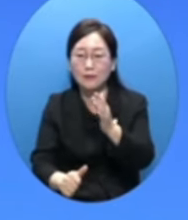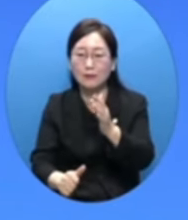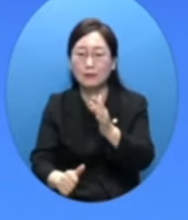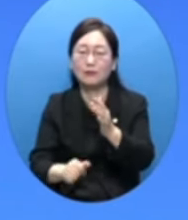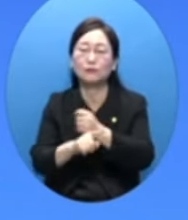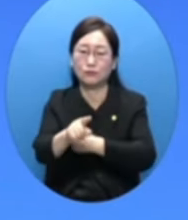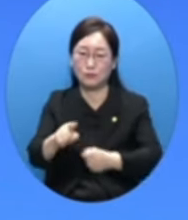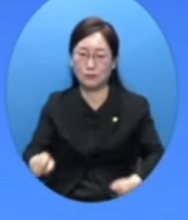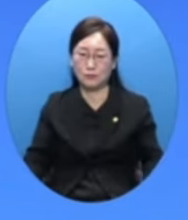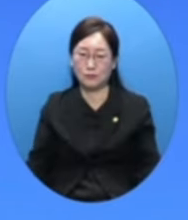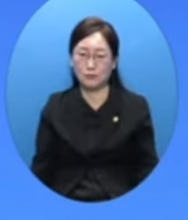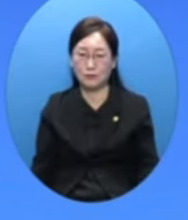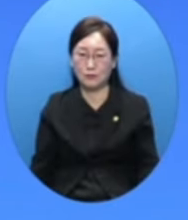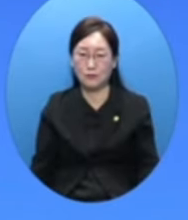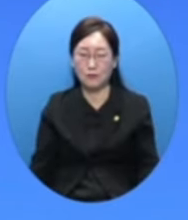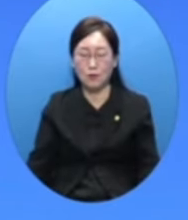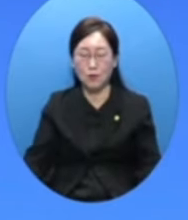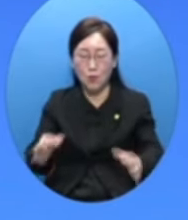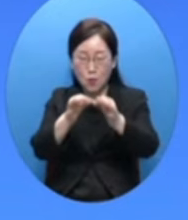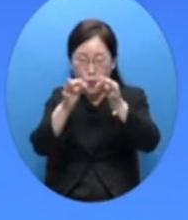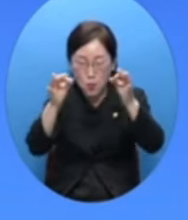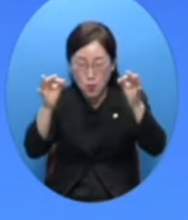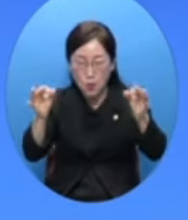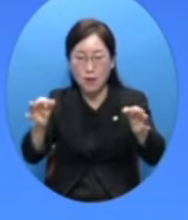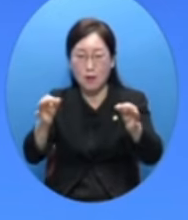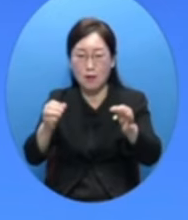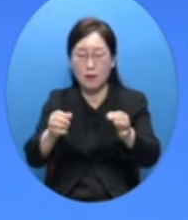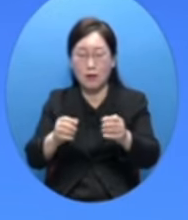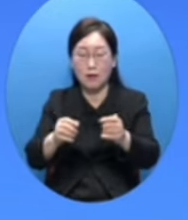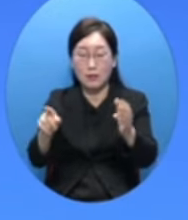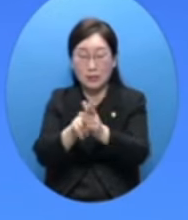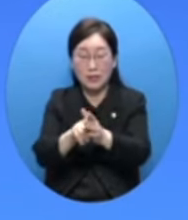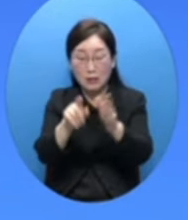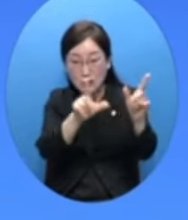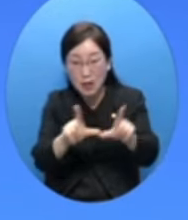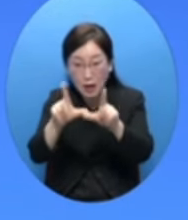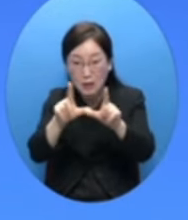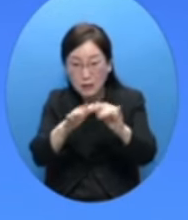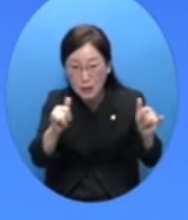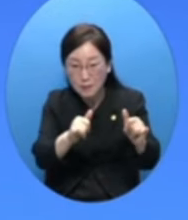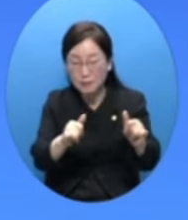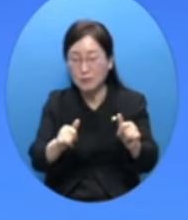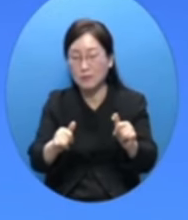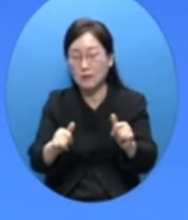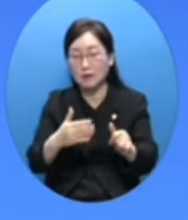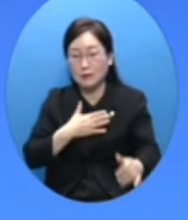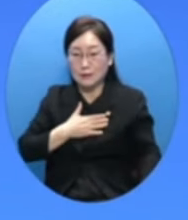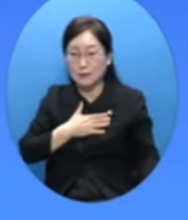것입니다. 오래 신앙생활을 한 사람도 감정에 따라 움직이면